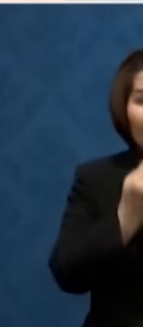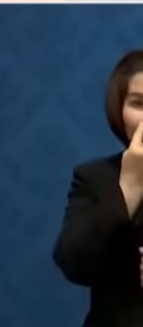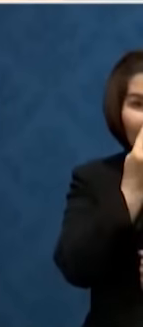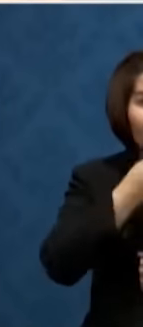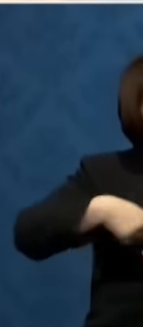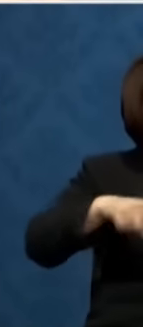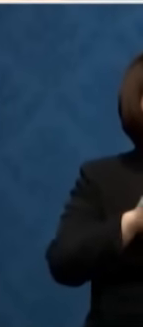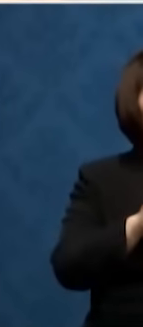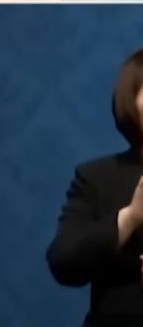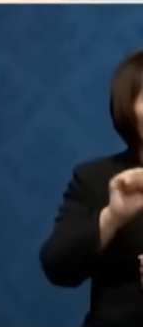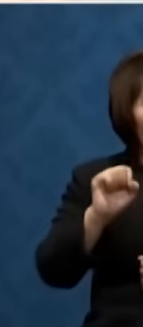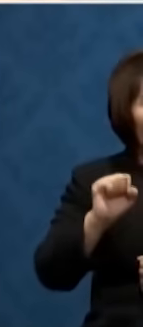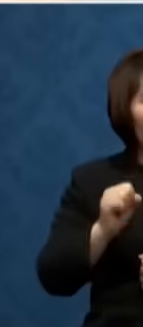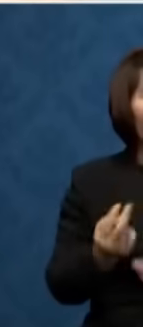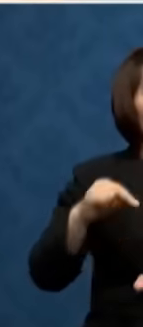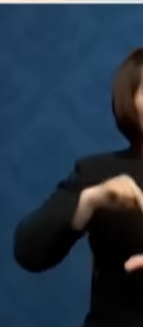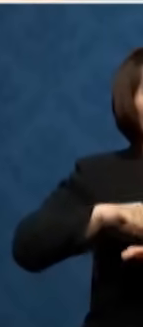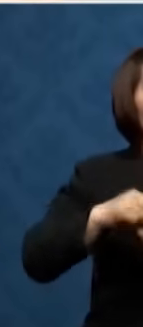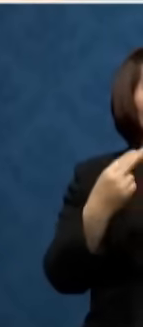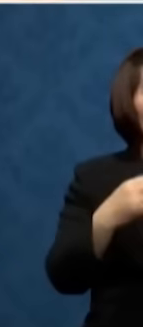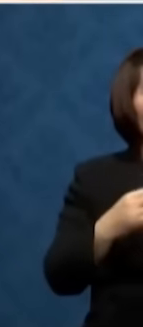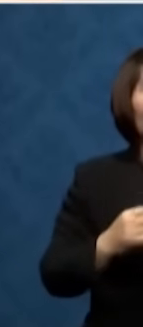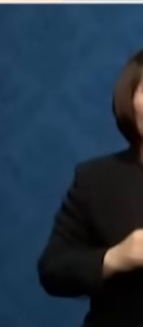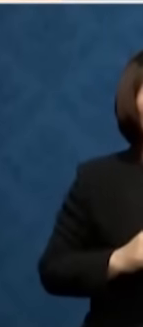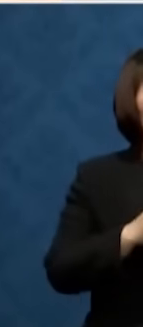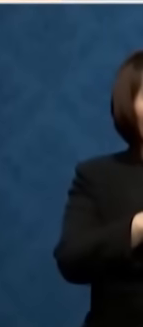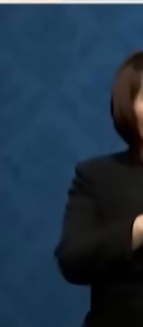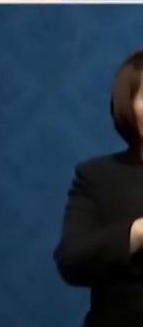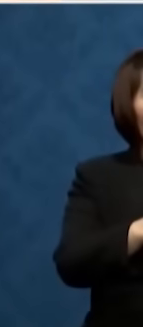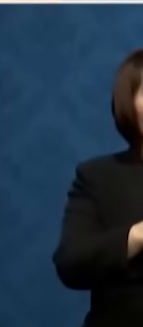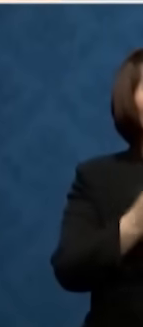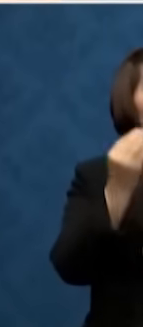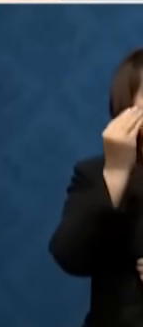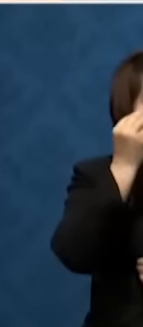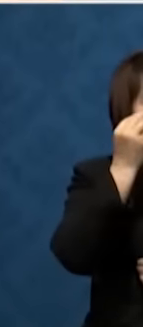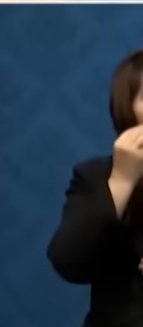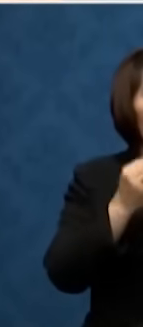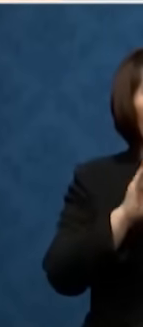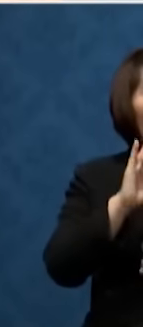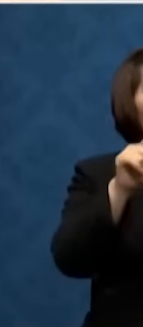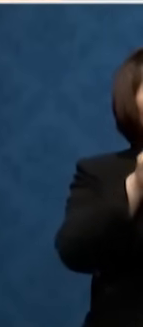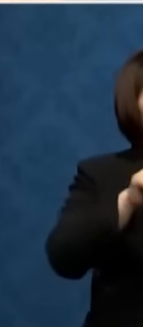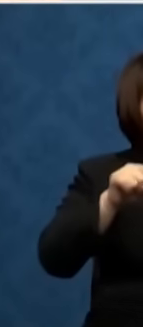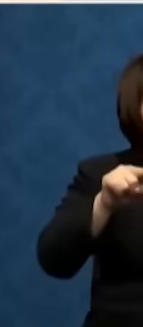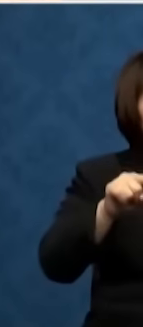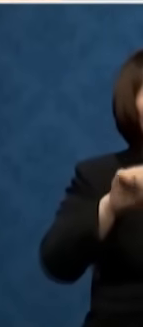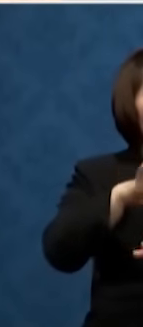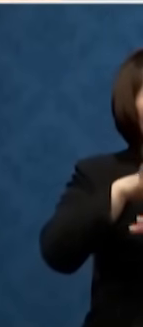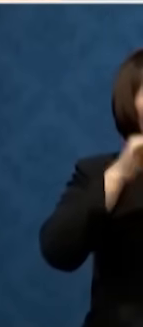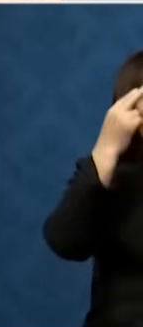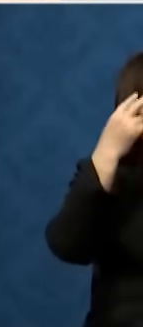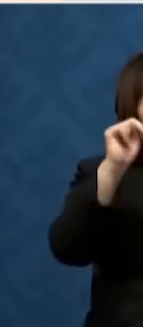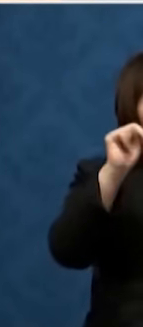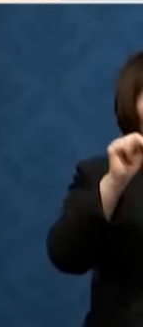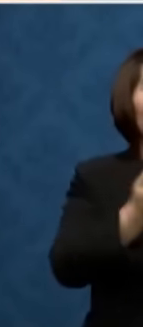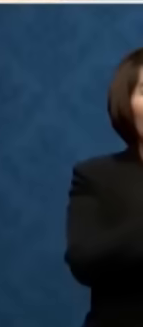าชิกลุกขึ้นมาเสนอนะครับนายพิธาลิ้มเจริญรัตน์จากพรรคก้าวไกลขึ้นมาดำรงตำแหน่งน